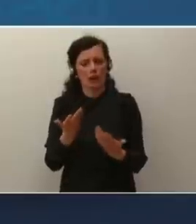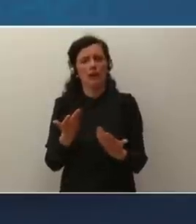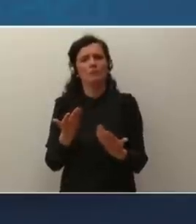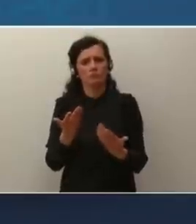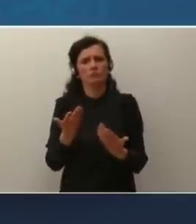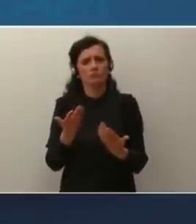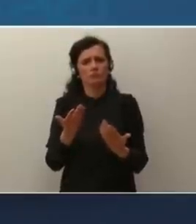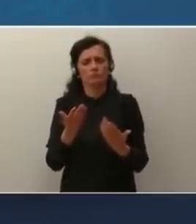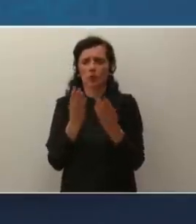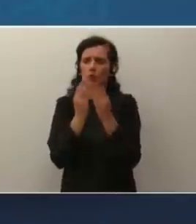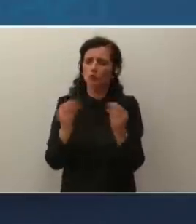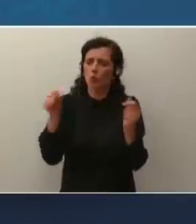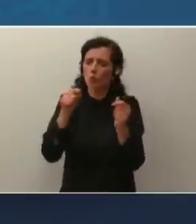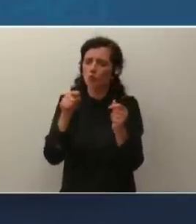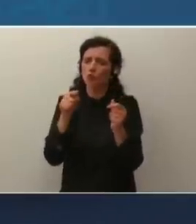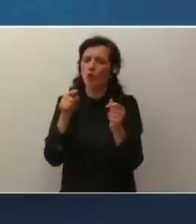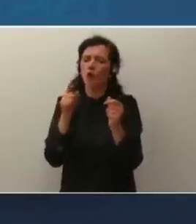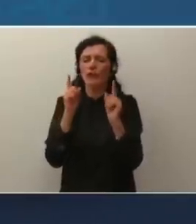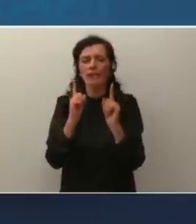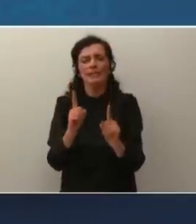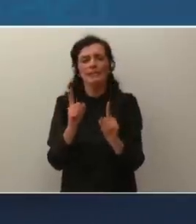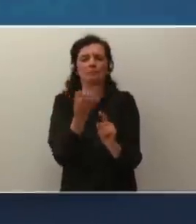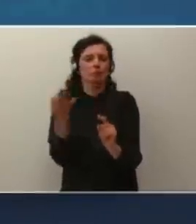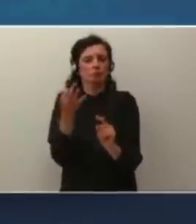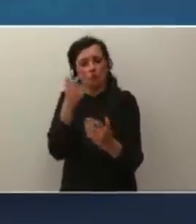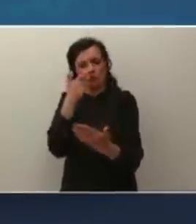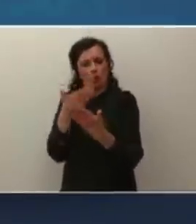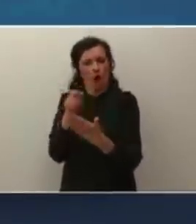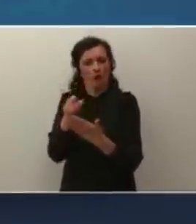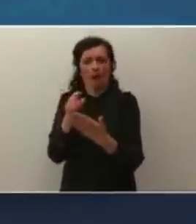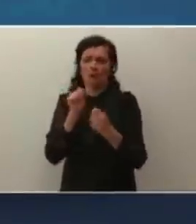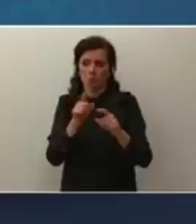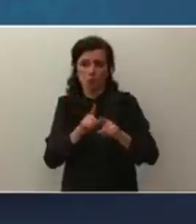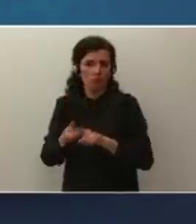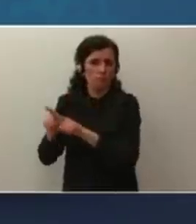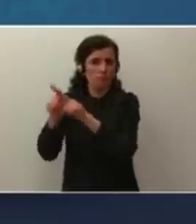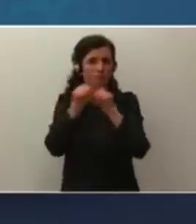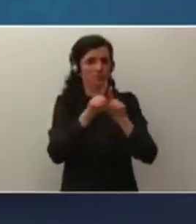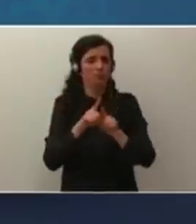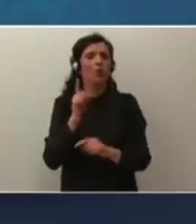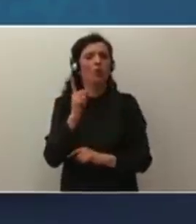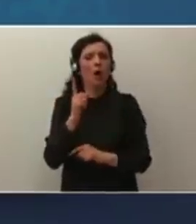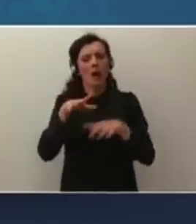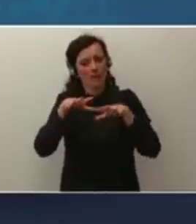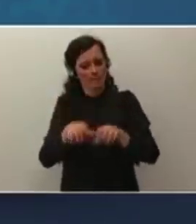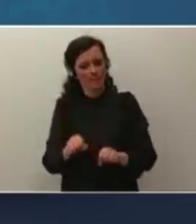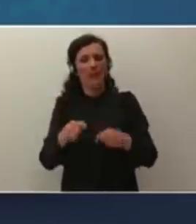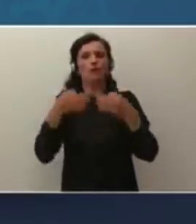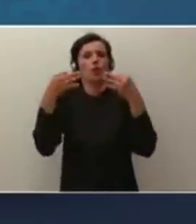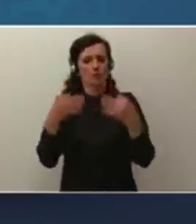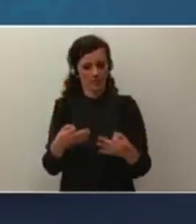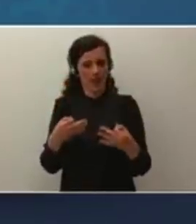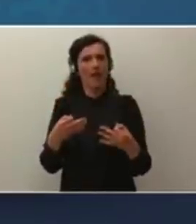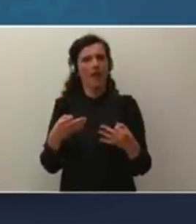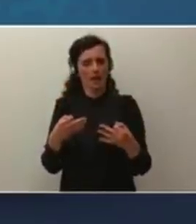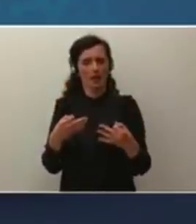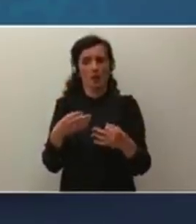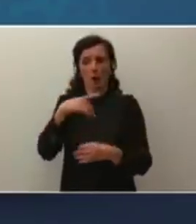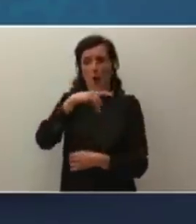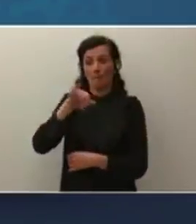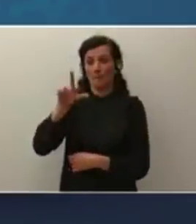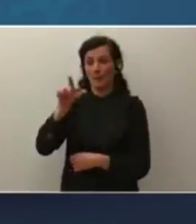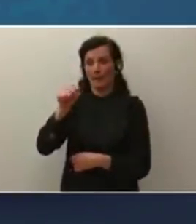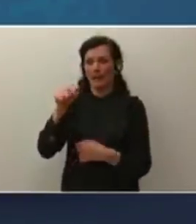soluzione più di buonsenso, che è quella di un impegno serio verso una decrescita del debito PIL